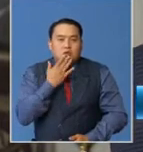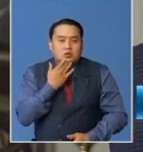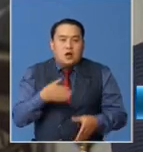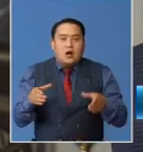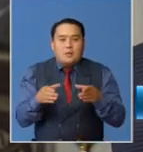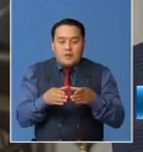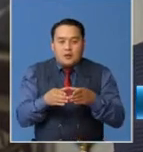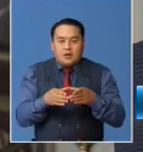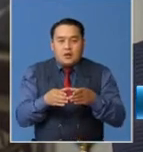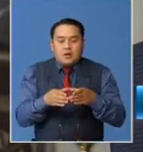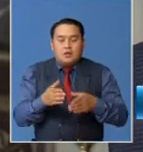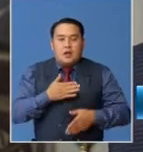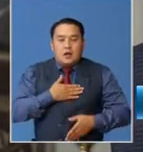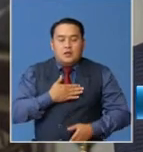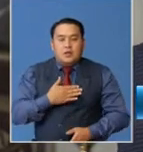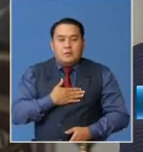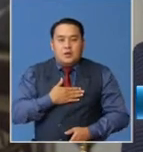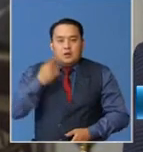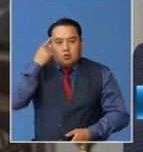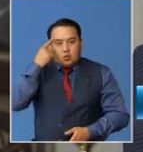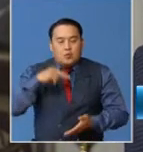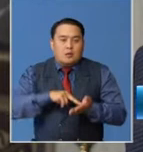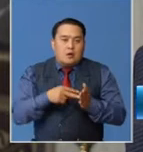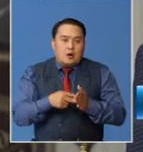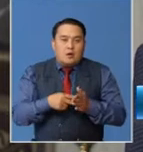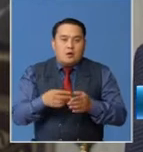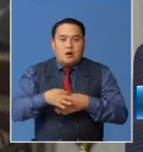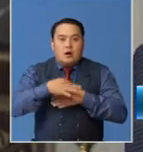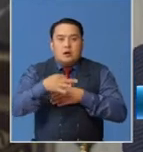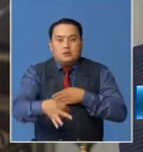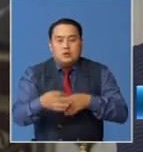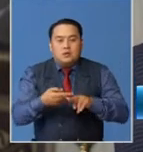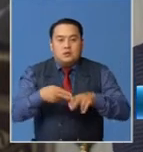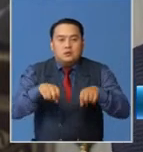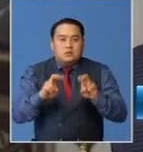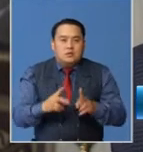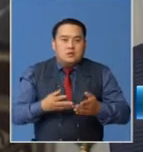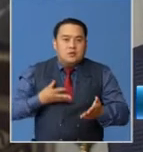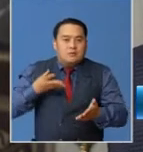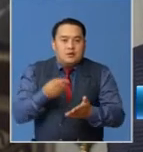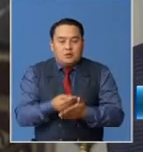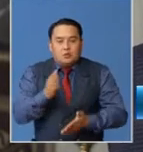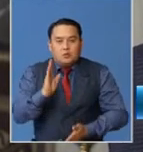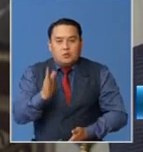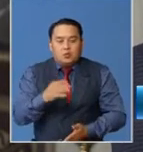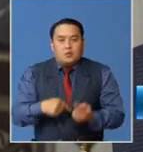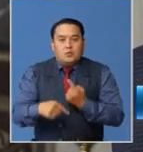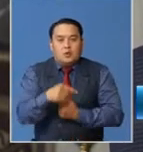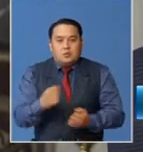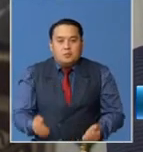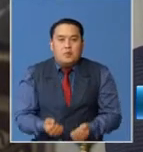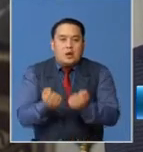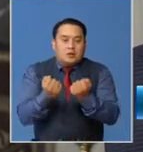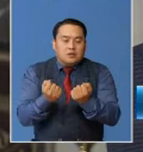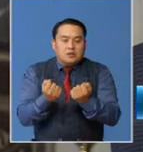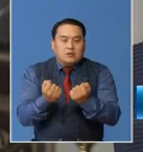компаний. Для этого мы подразумеваем создать отдельно центр обслуживания инвесторов, центр обслуживания предпринимателей, в том числе